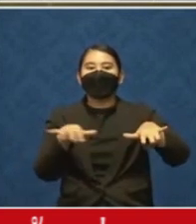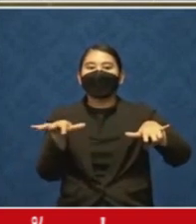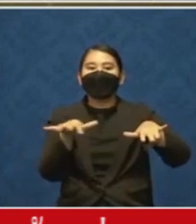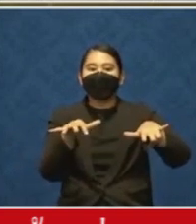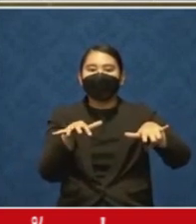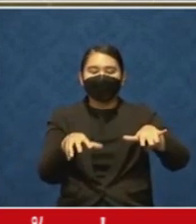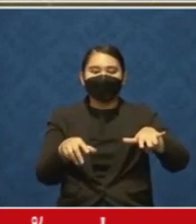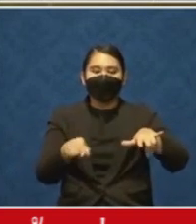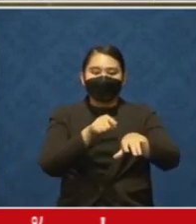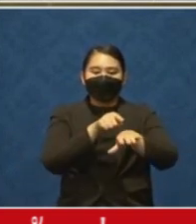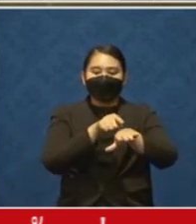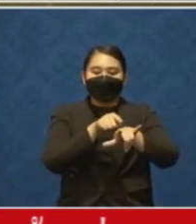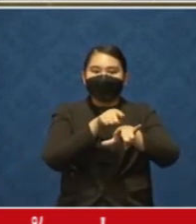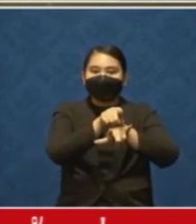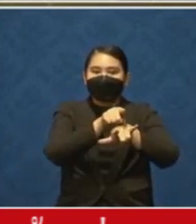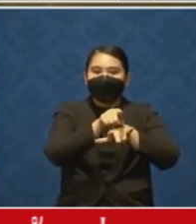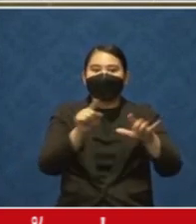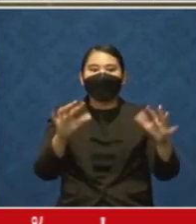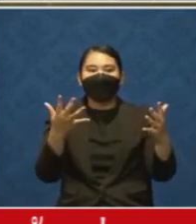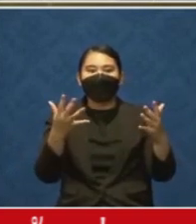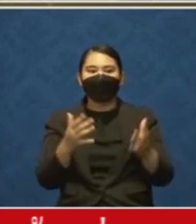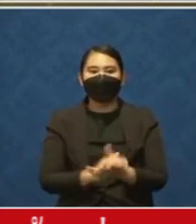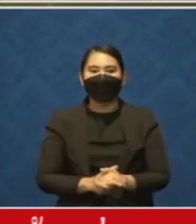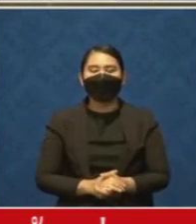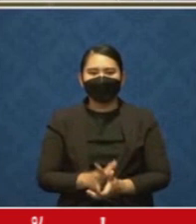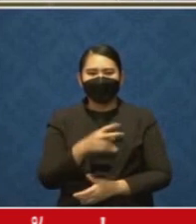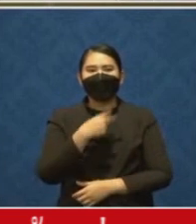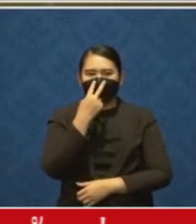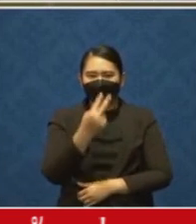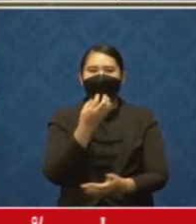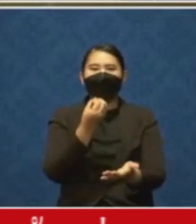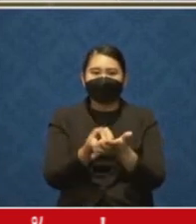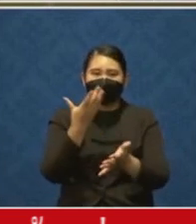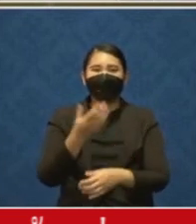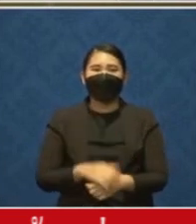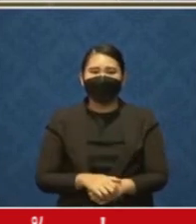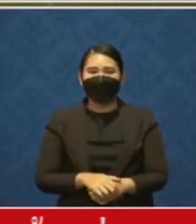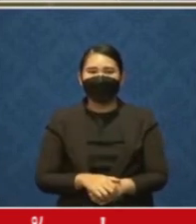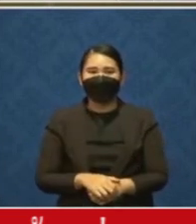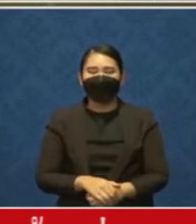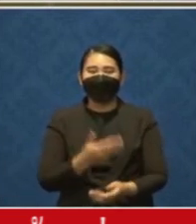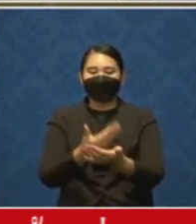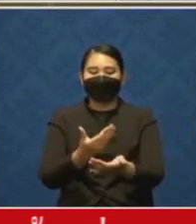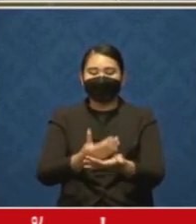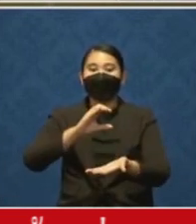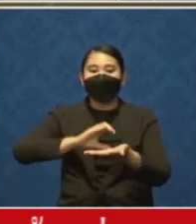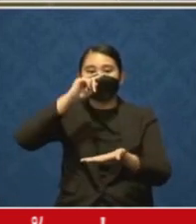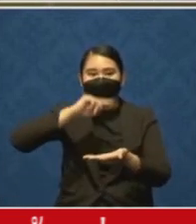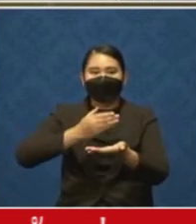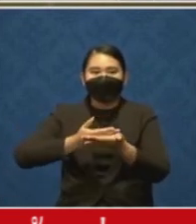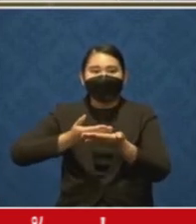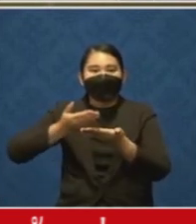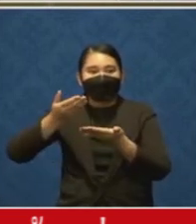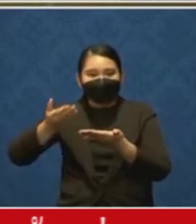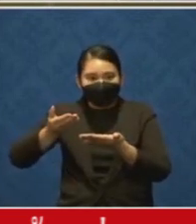มอาวุธนะครับท่านประธานดูสิครับว่าเครื่องบินเนี่ยมันแพงขนาดไหนครับงบประมาณเราเนี่ยที่